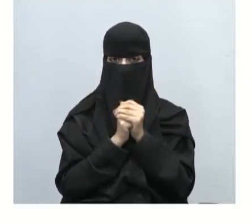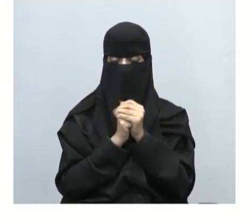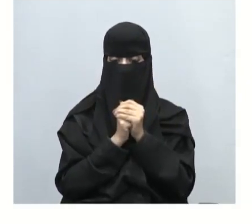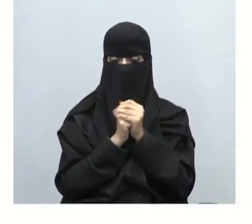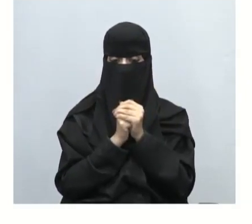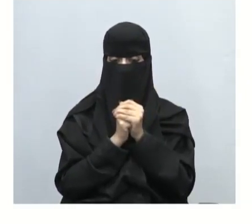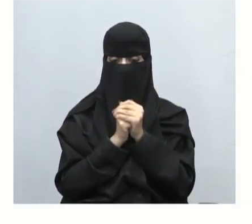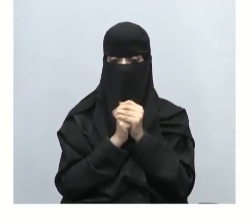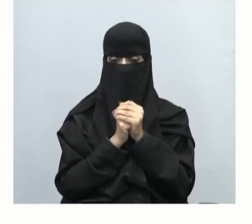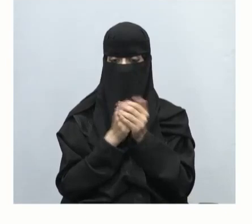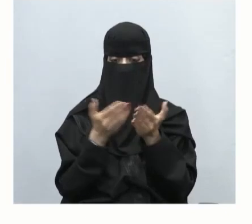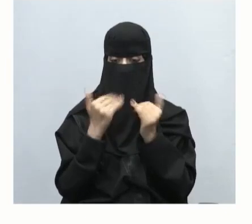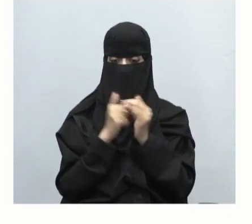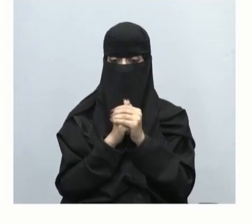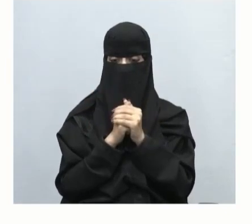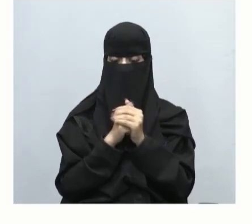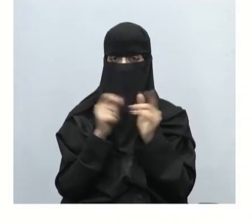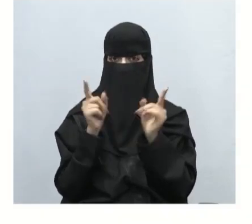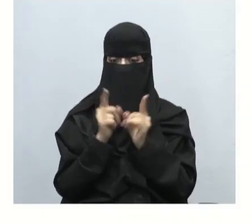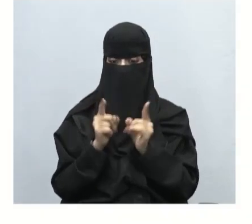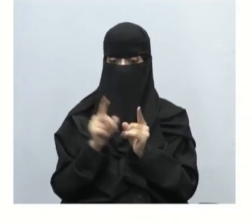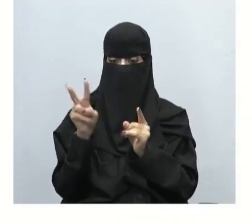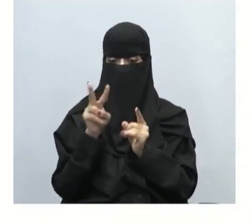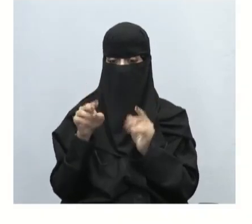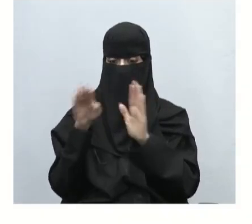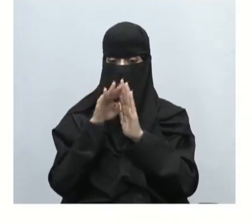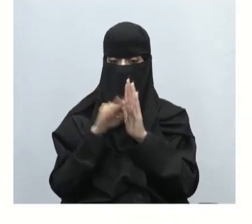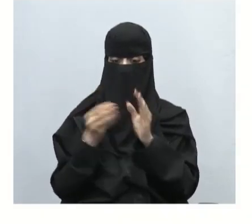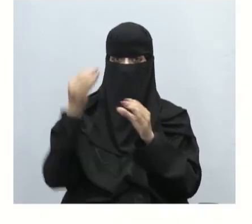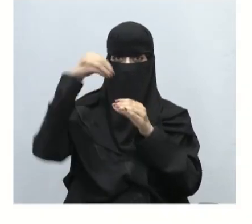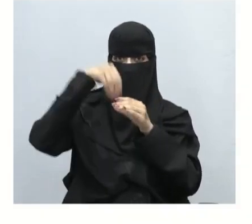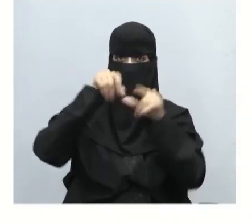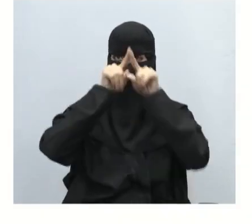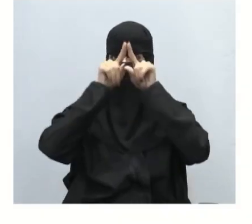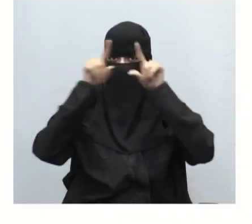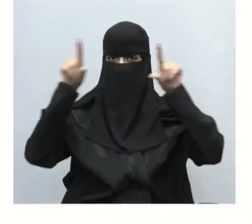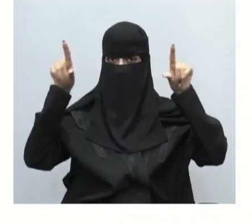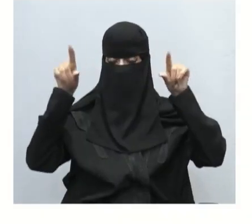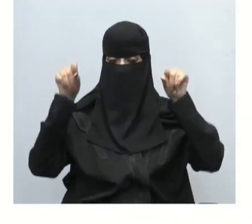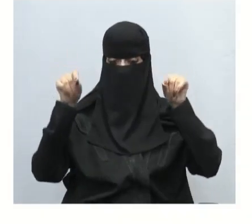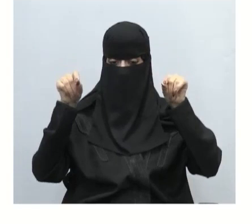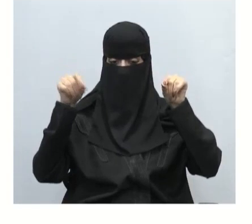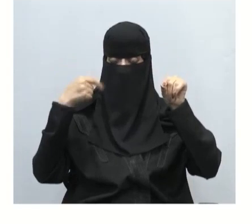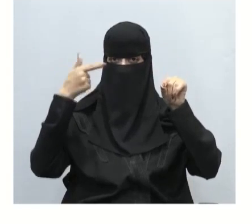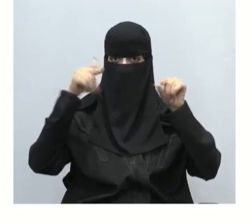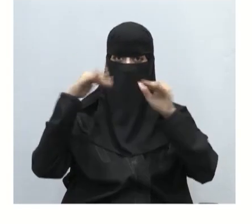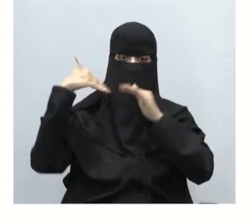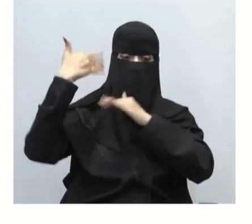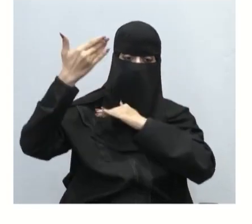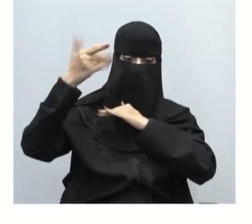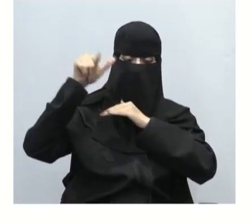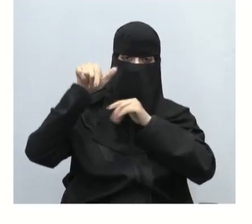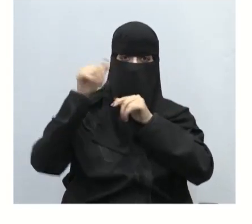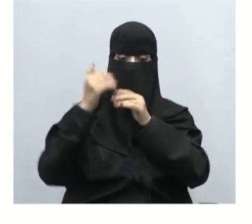2.2 ايضا سوف نجيب على السؤال ب حدد زوجا مرتبا يقع داخل المستطيل